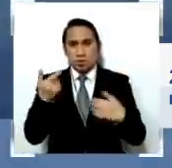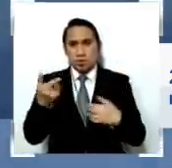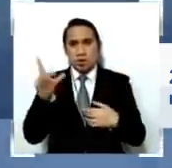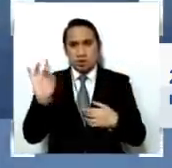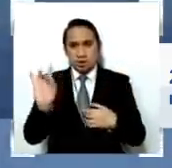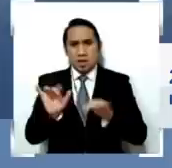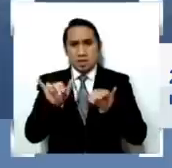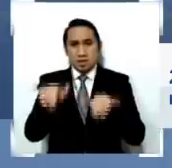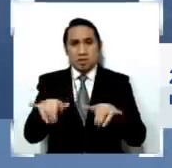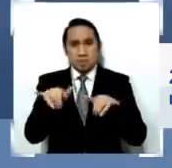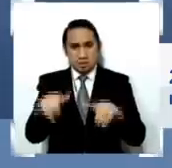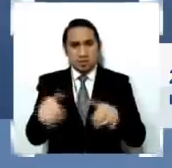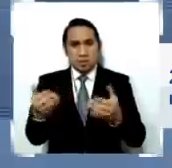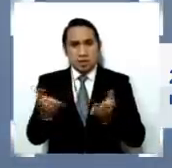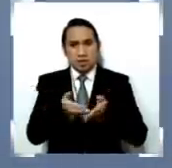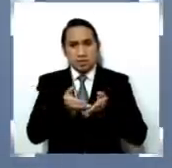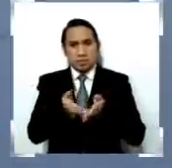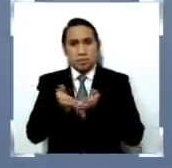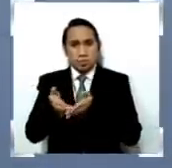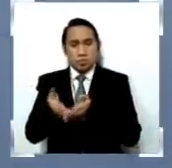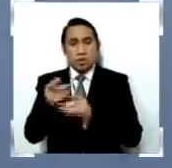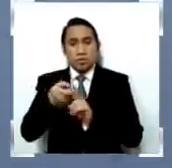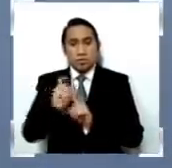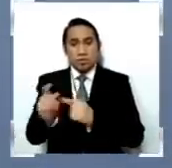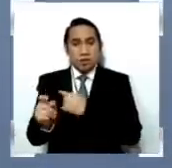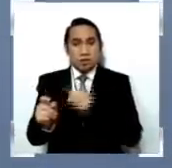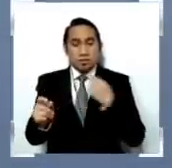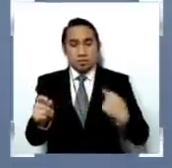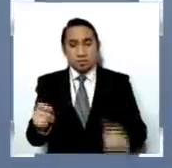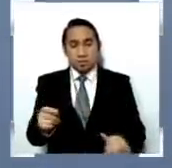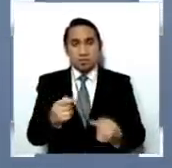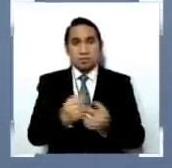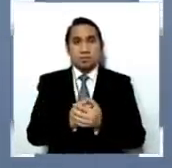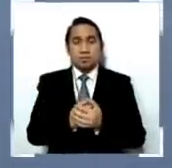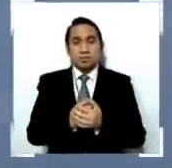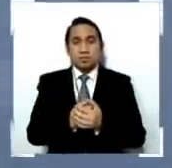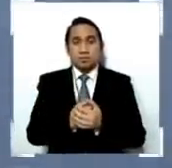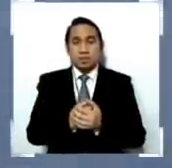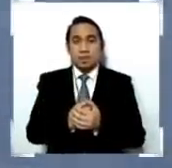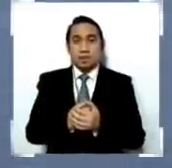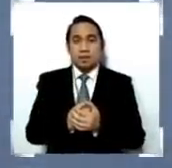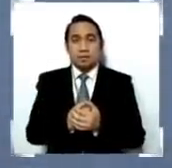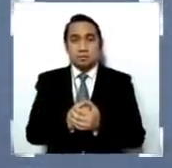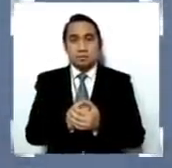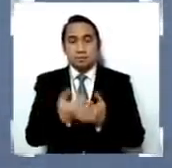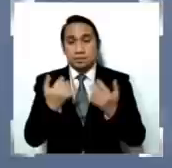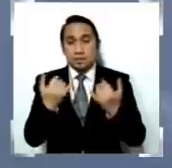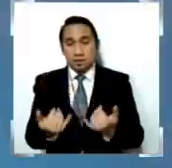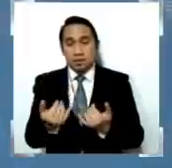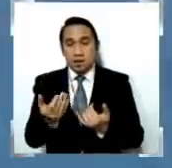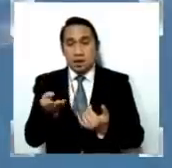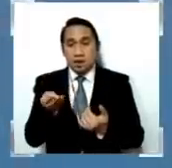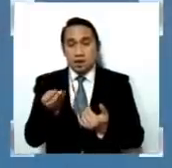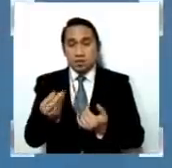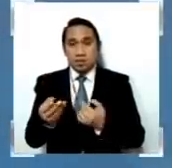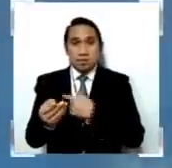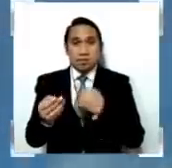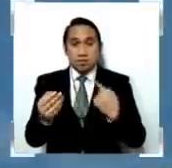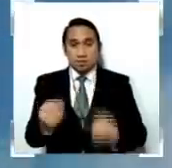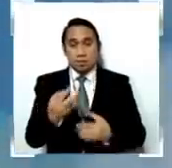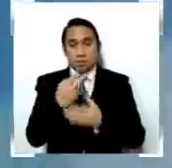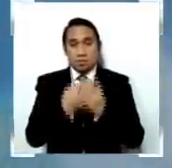ang China sa West Philippine Sea. Nag-reduce pa further yung dami ng mga Chinese vessels, no? Both yung Coast